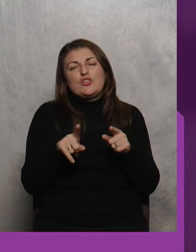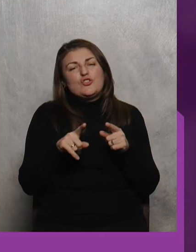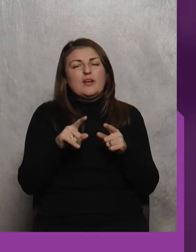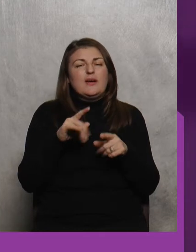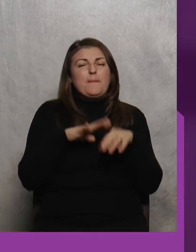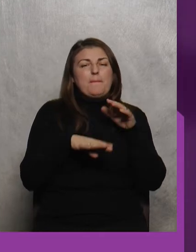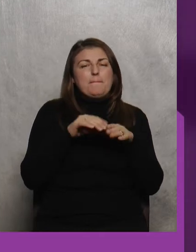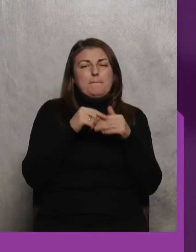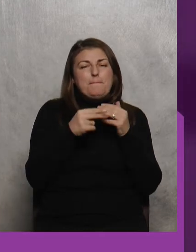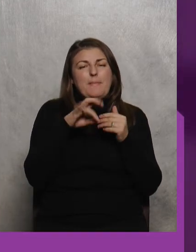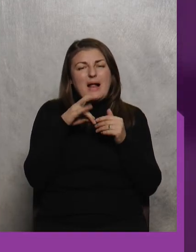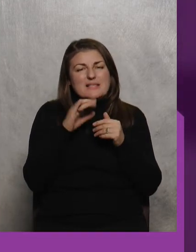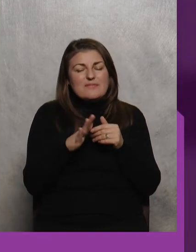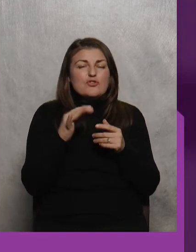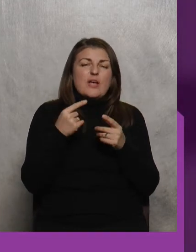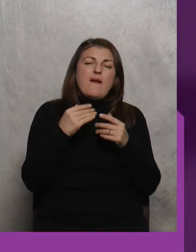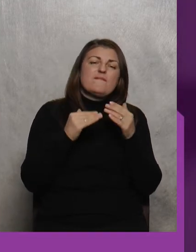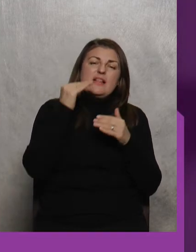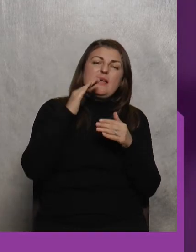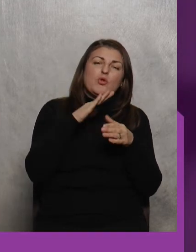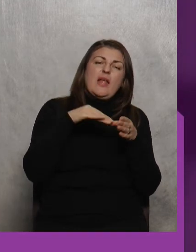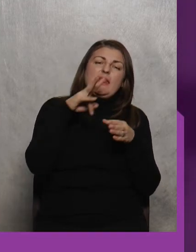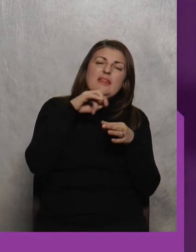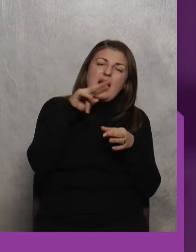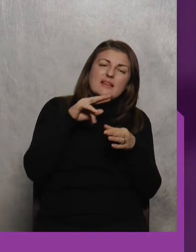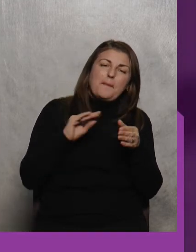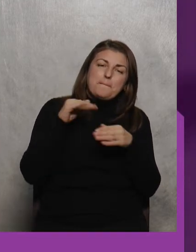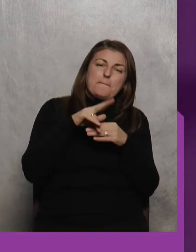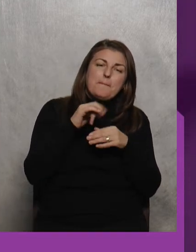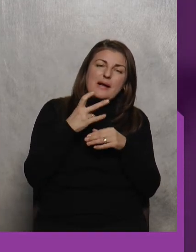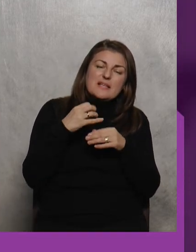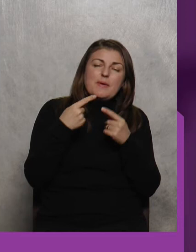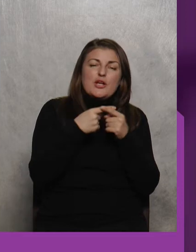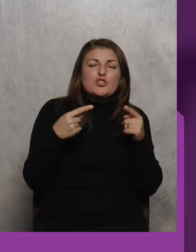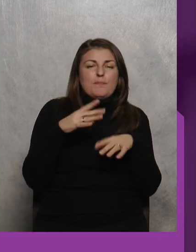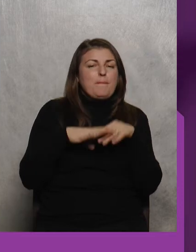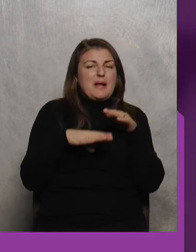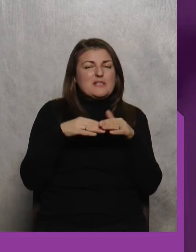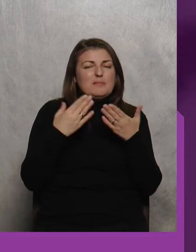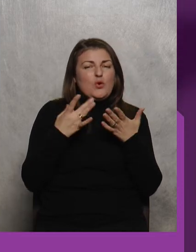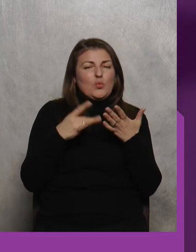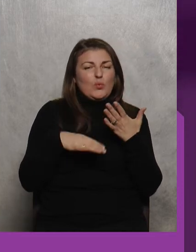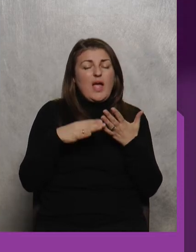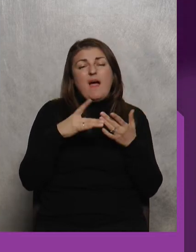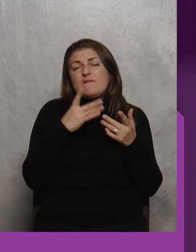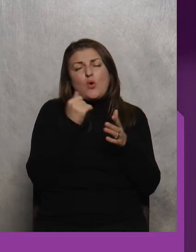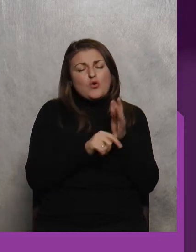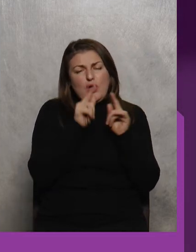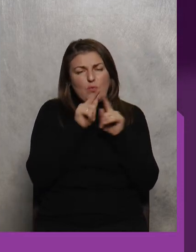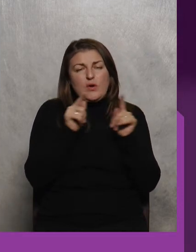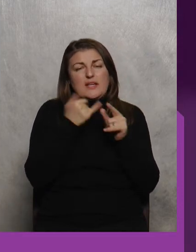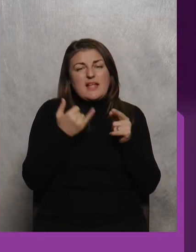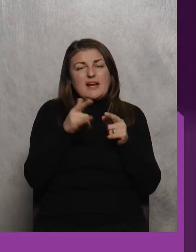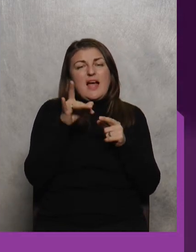чи великий палець буде над пальцями, іншими пальцями руки, відповідно, кожен нюанс. Зараз